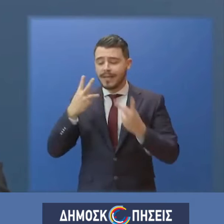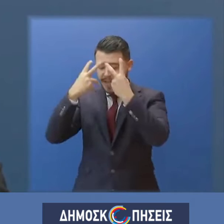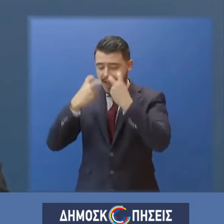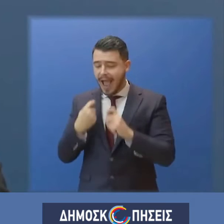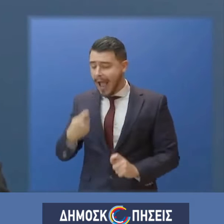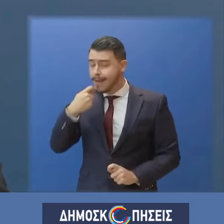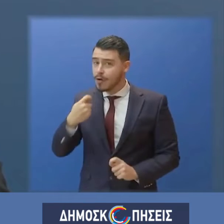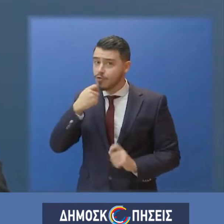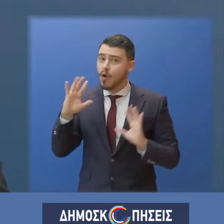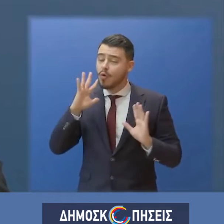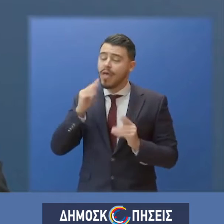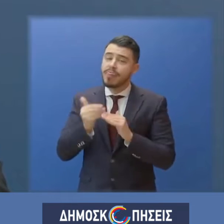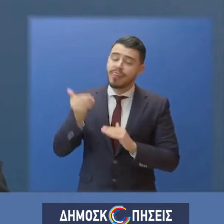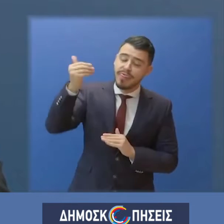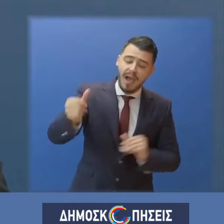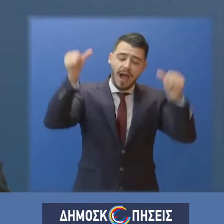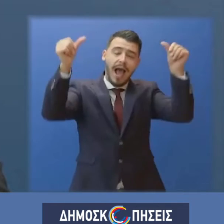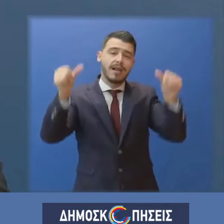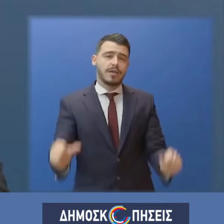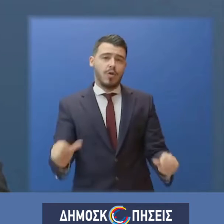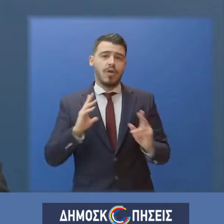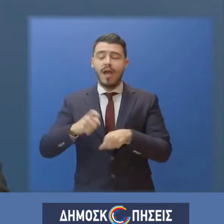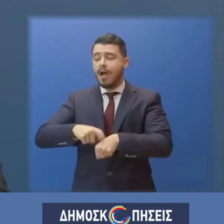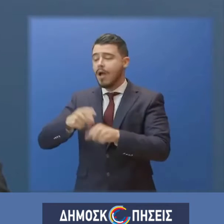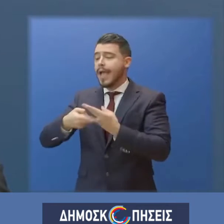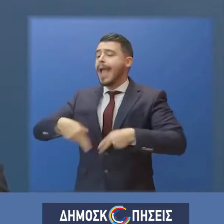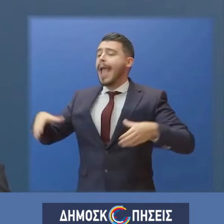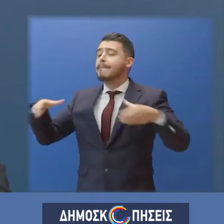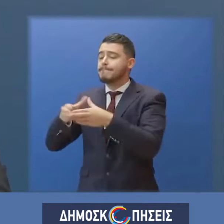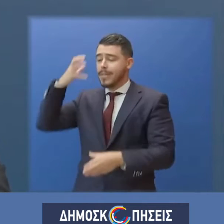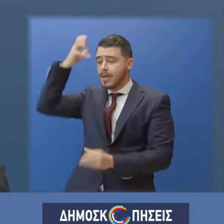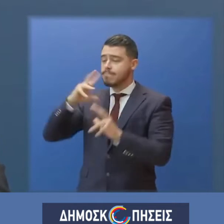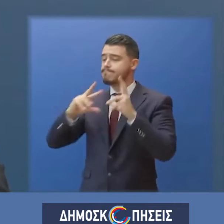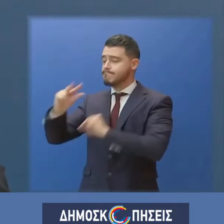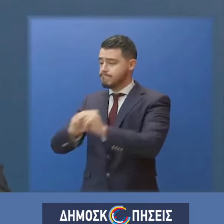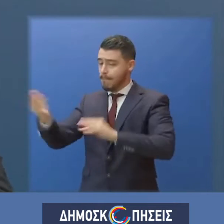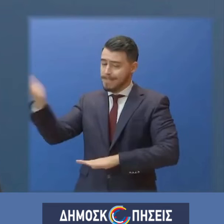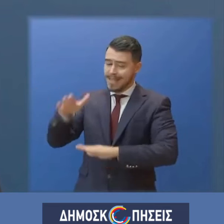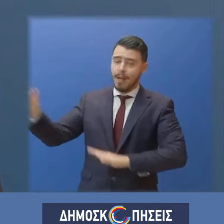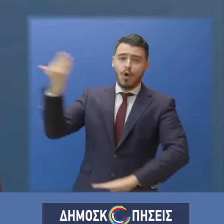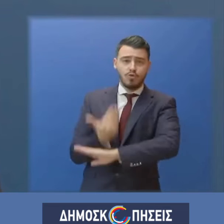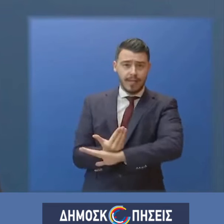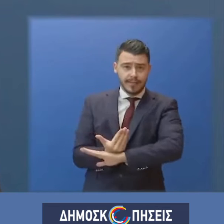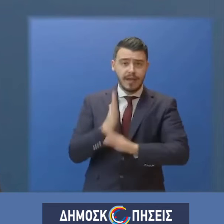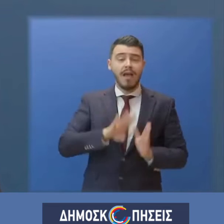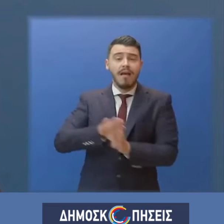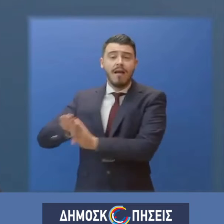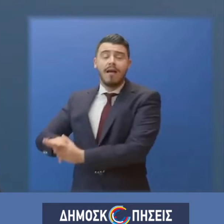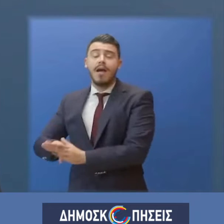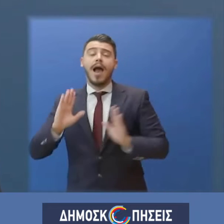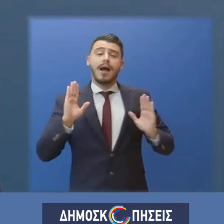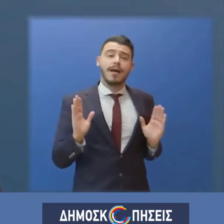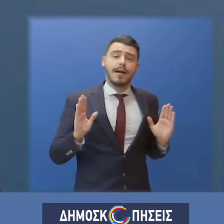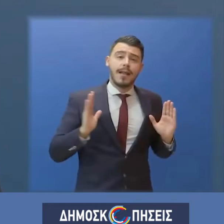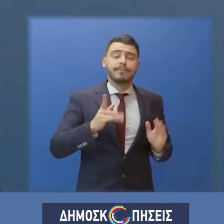ανακοινωθούν το επόμενο διάστημα έγκαιρα αφού και η Επιτροπή συνεδριάσει και γνωμοδοτήσει. Από εκεί και ύστερα η